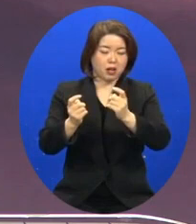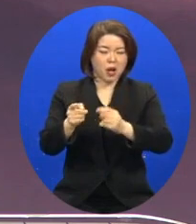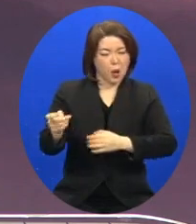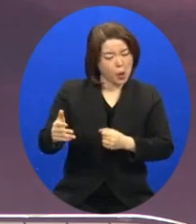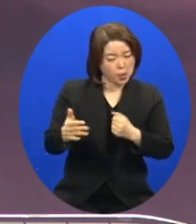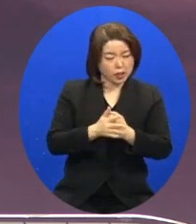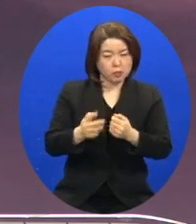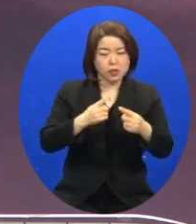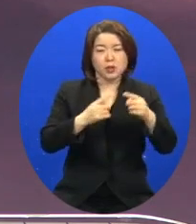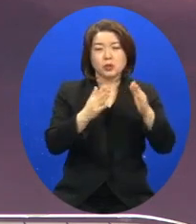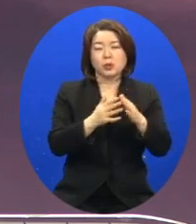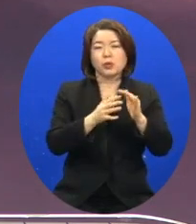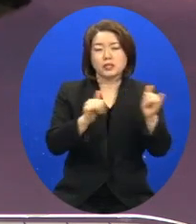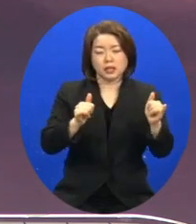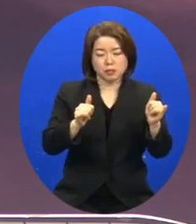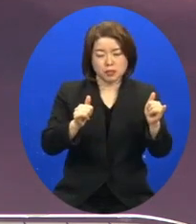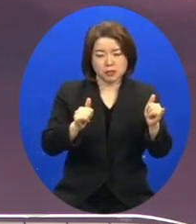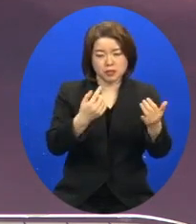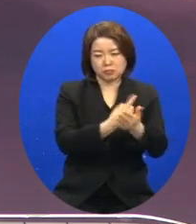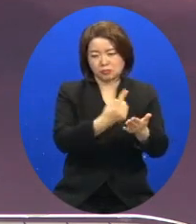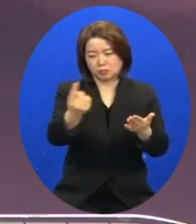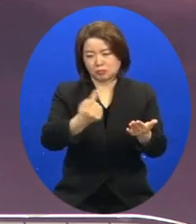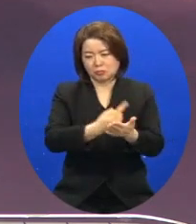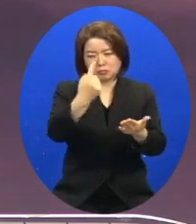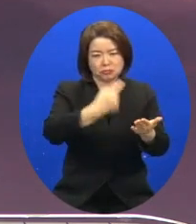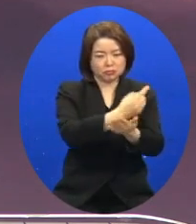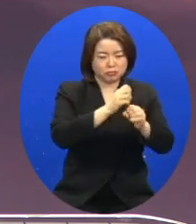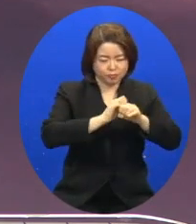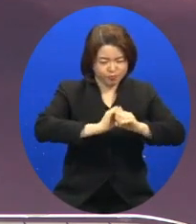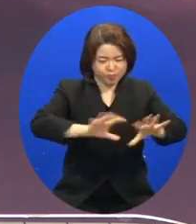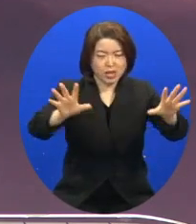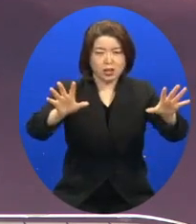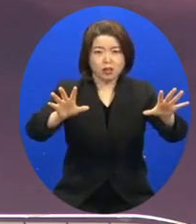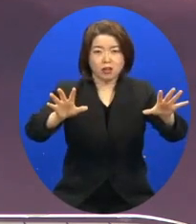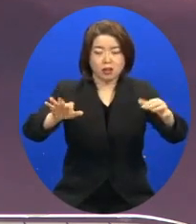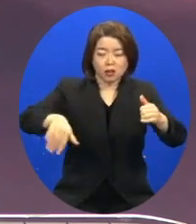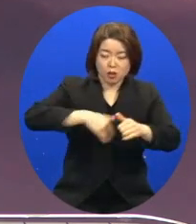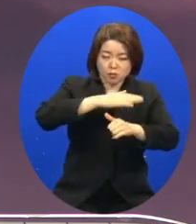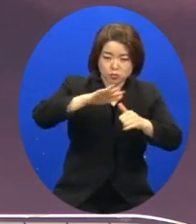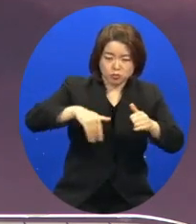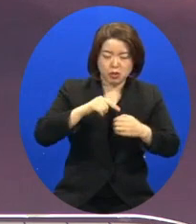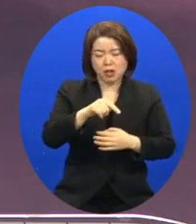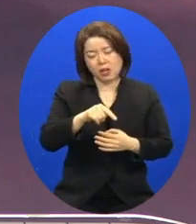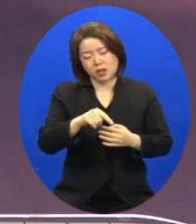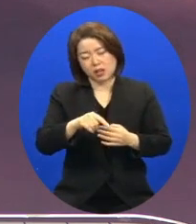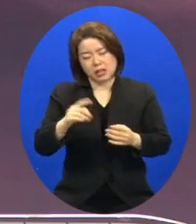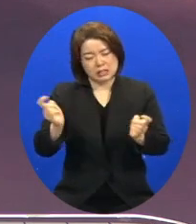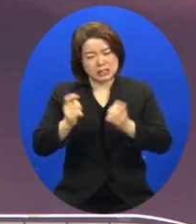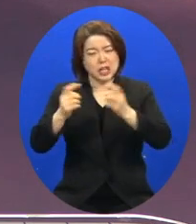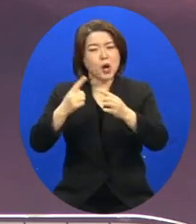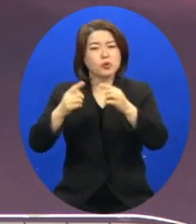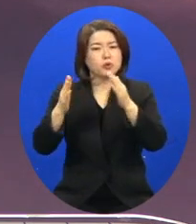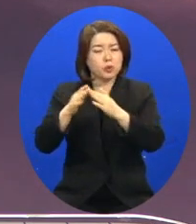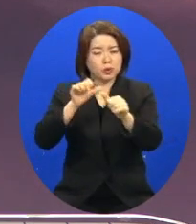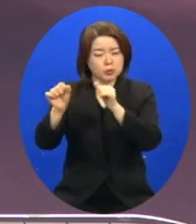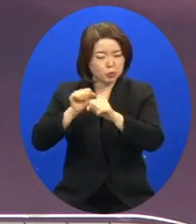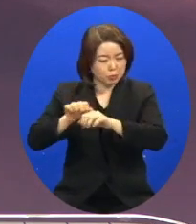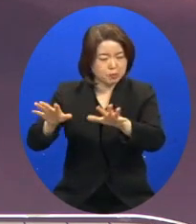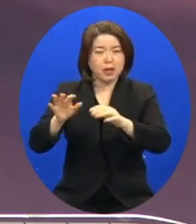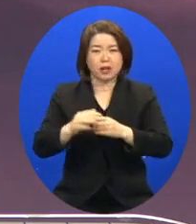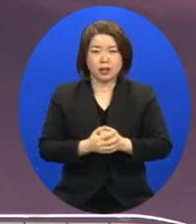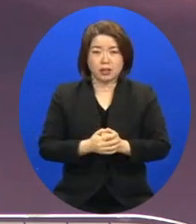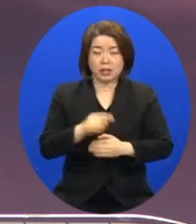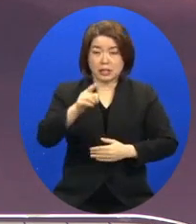떠나가기 시작하고 주변에 싸우는 교회로 아주 대단히 소문이 났어요. 그제서야 어느 장로님이